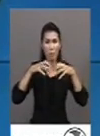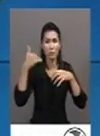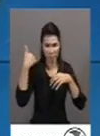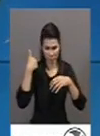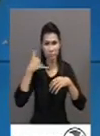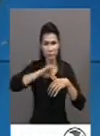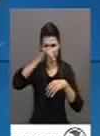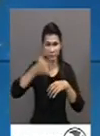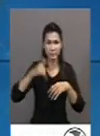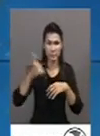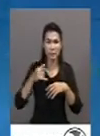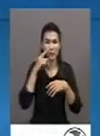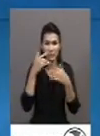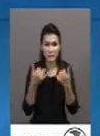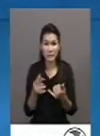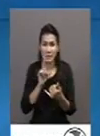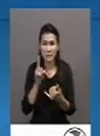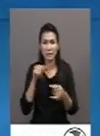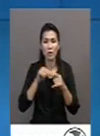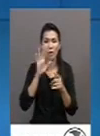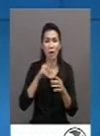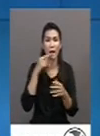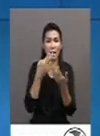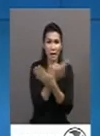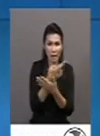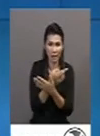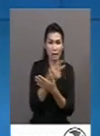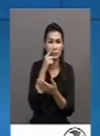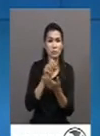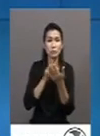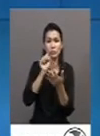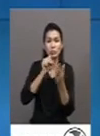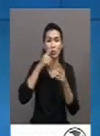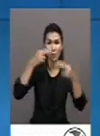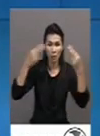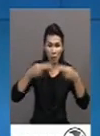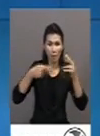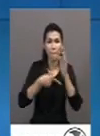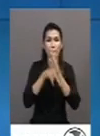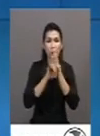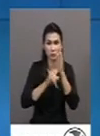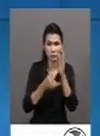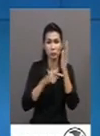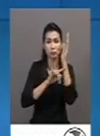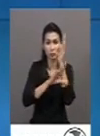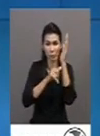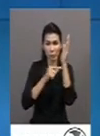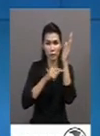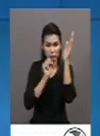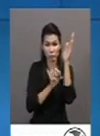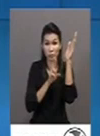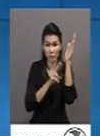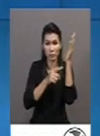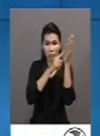ตกหนักในบางพื้นที่ซึ่งประกอบด้วยพื้นที่จังหวัดราชบุรีสมุทรสงครามเพชรบุรีประจวบคีรีขันธ์ชุมพรและจังหวัดสุราษฎร์ธ